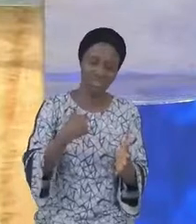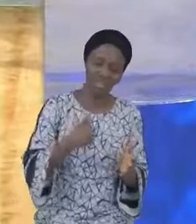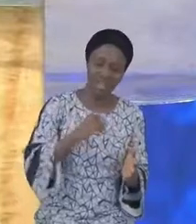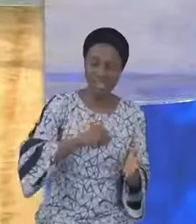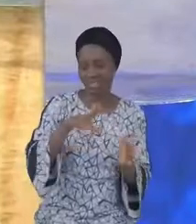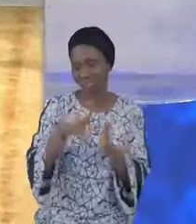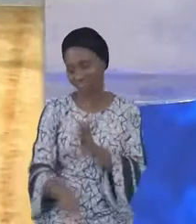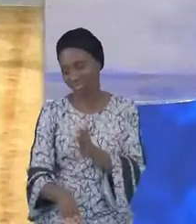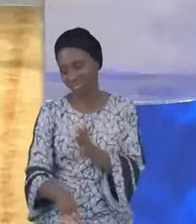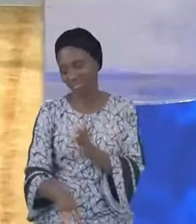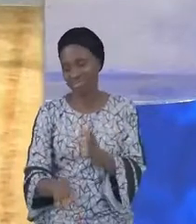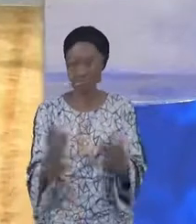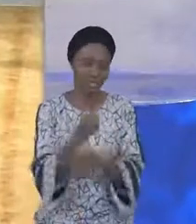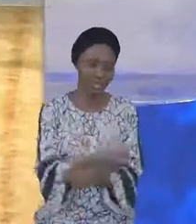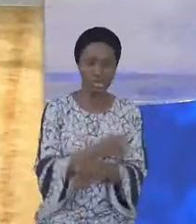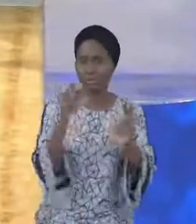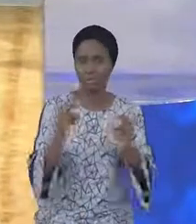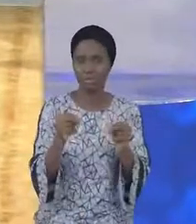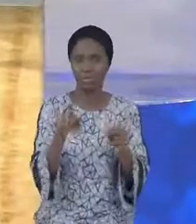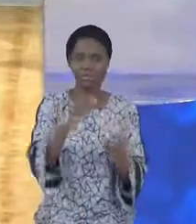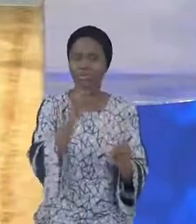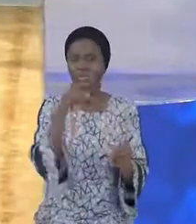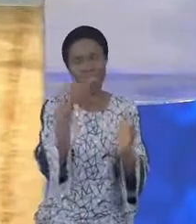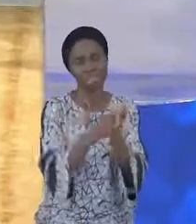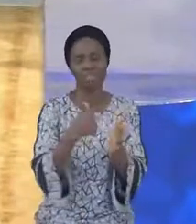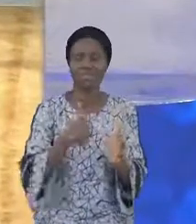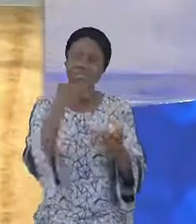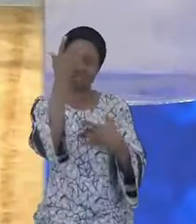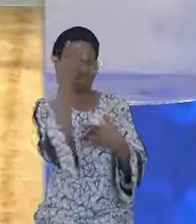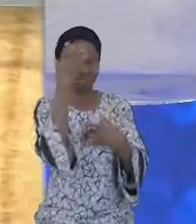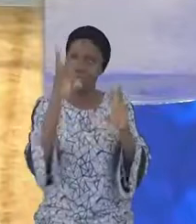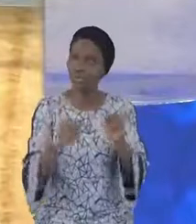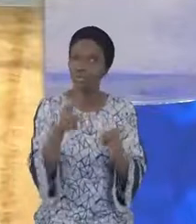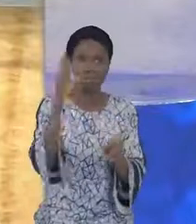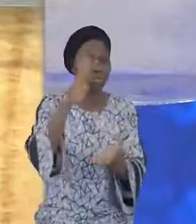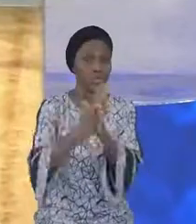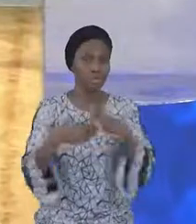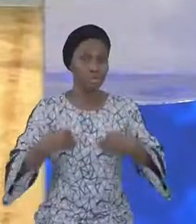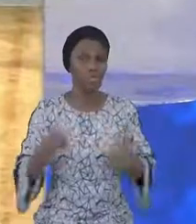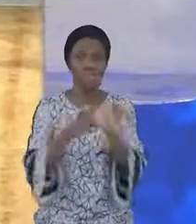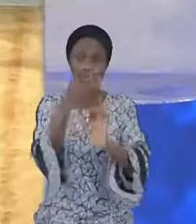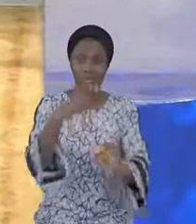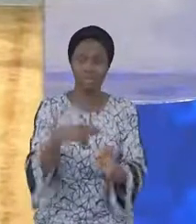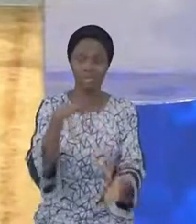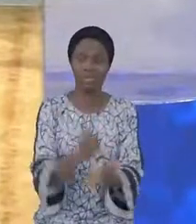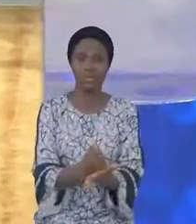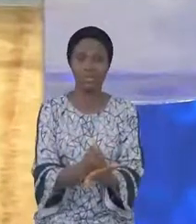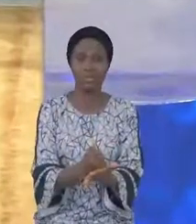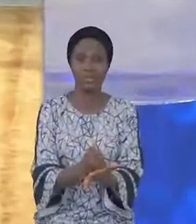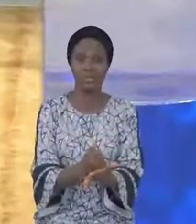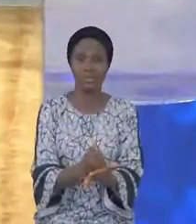ne vas pas dire que je suis malade. Tu seras en bonne santé au nom de Jésus-Christ.